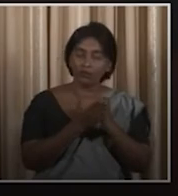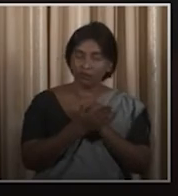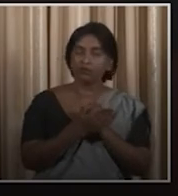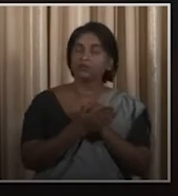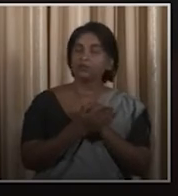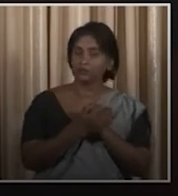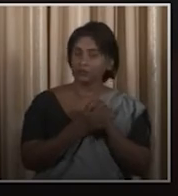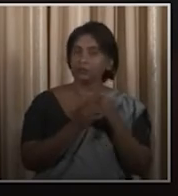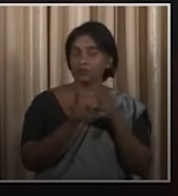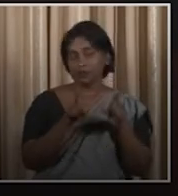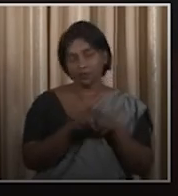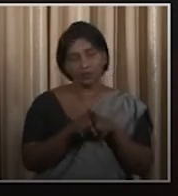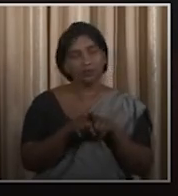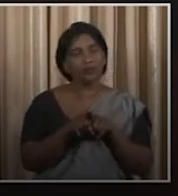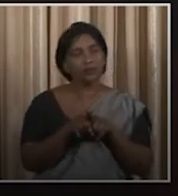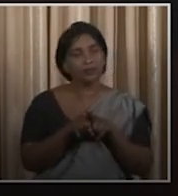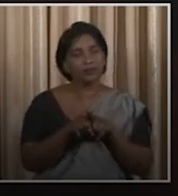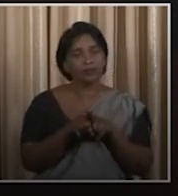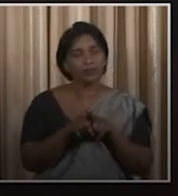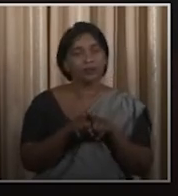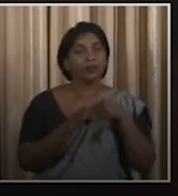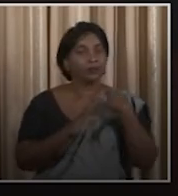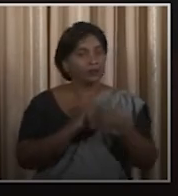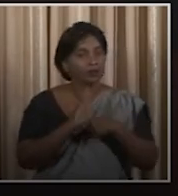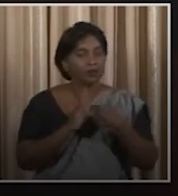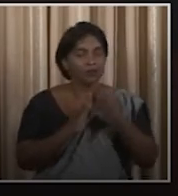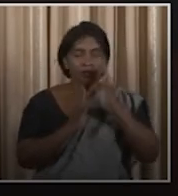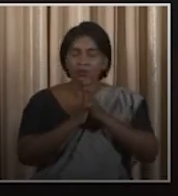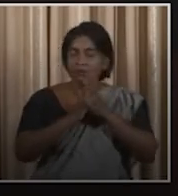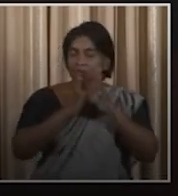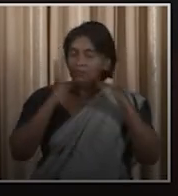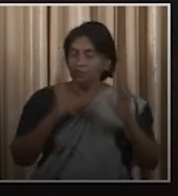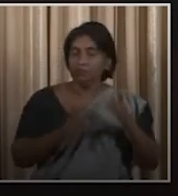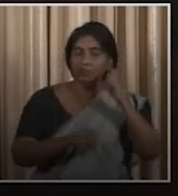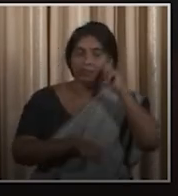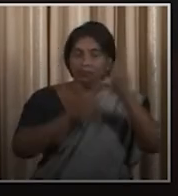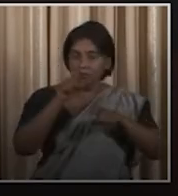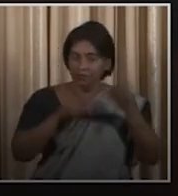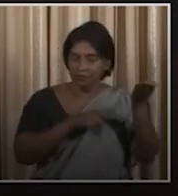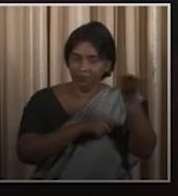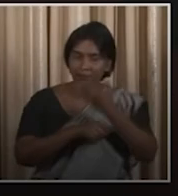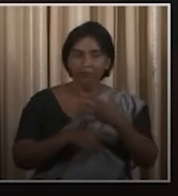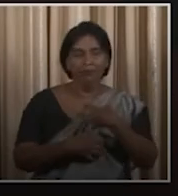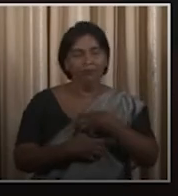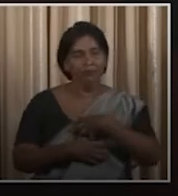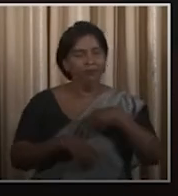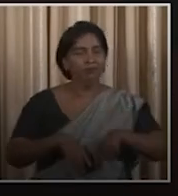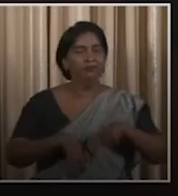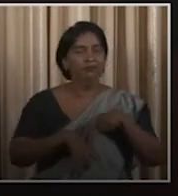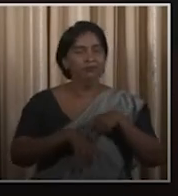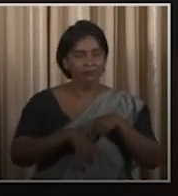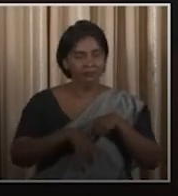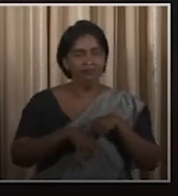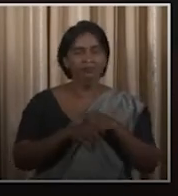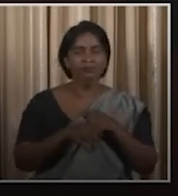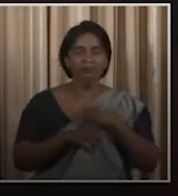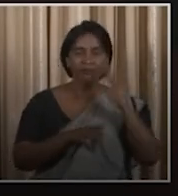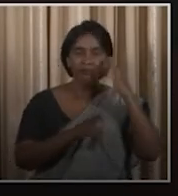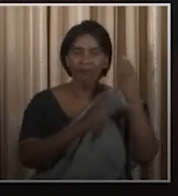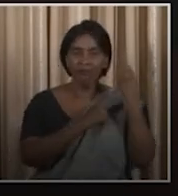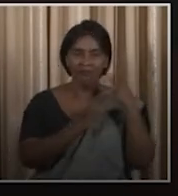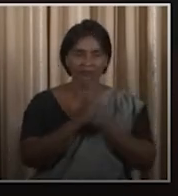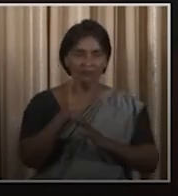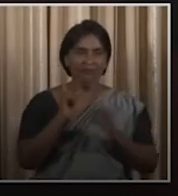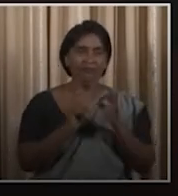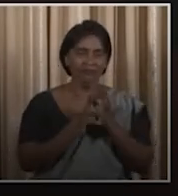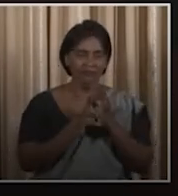වෙනුවෙනුත් ඒ වගේම මේ රටේ සුවහසක් ජනතාවගේ ශෝකයේ මේ අවස්ථාවේ විෂය භාර